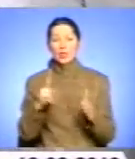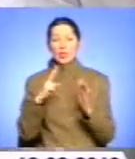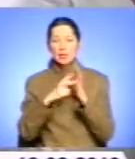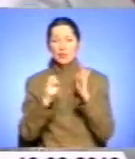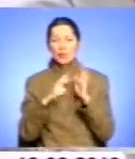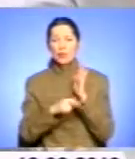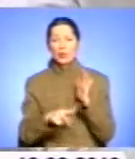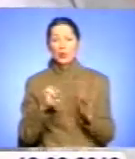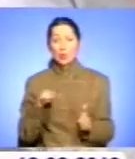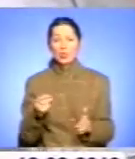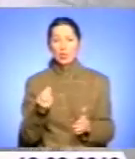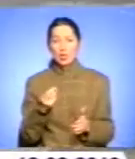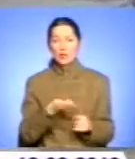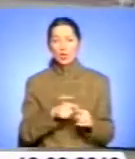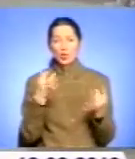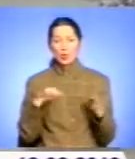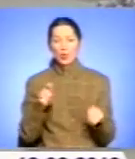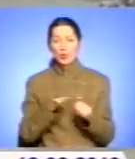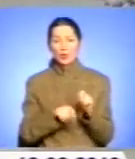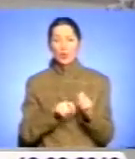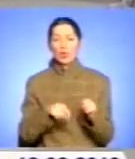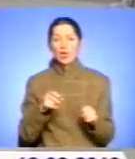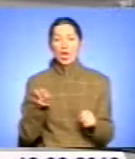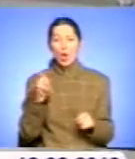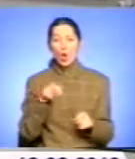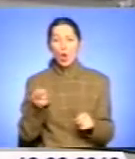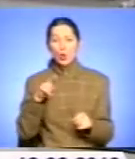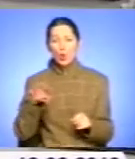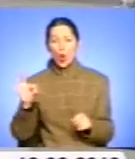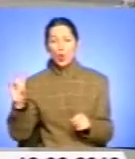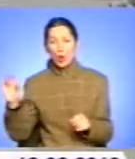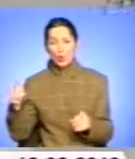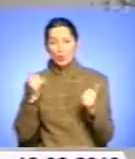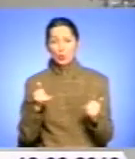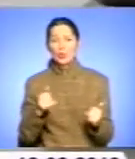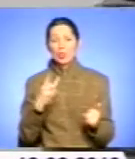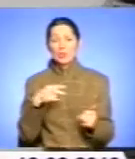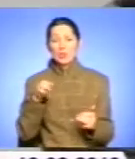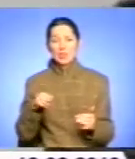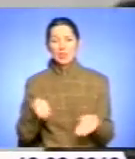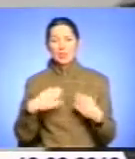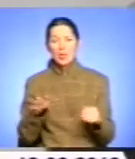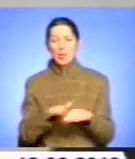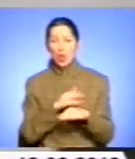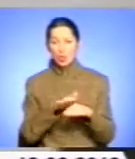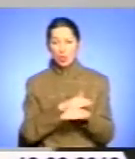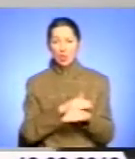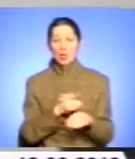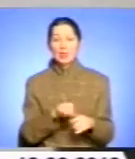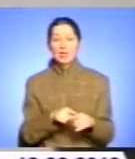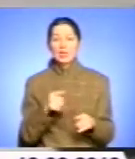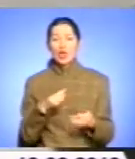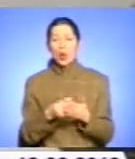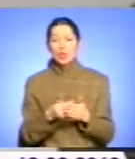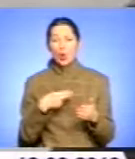перевірити 13 тисяч донорів. На сьогодні 10 тисяч дали благодійники. Представники опікунської ради Охматдиту розповідають, за ці кошти